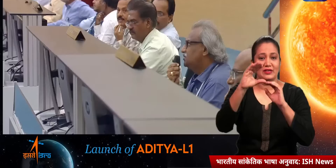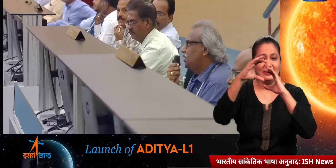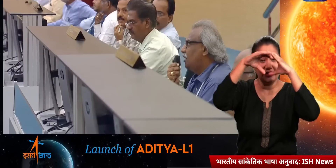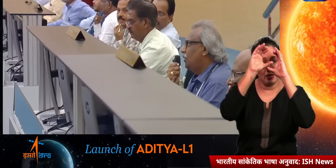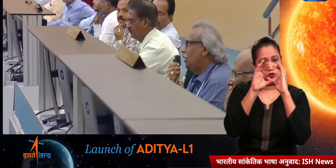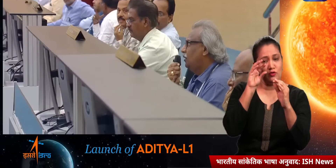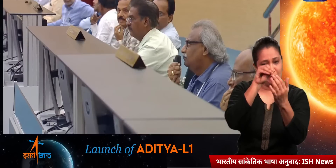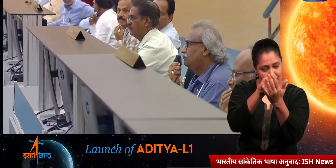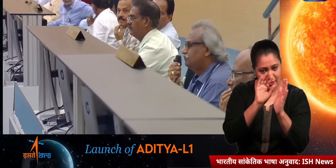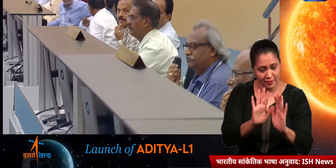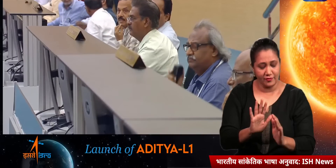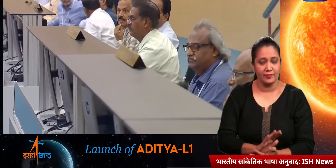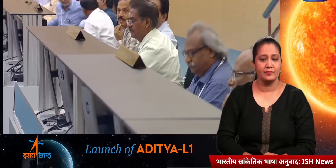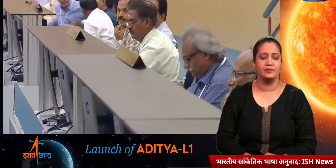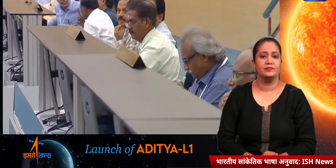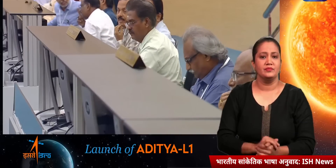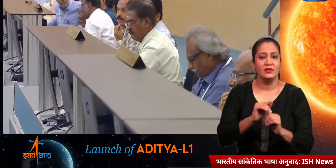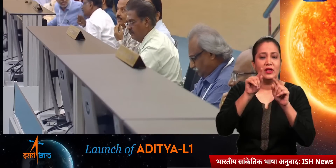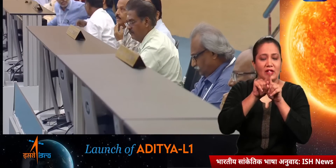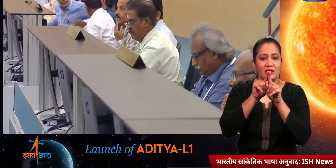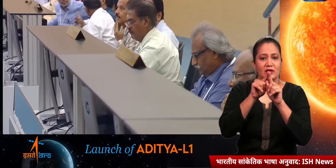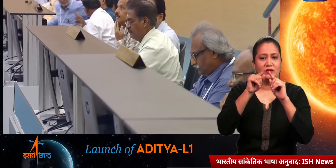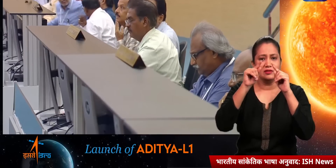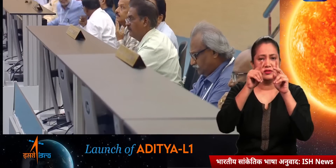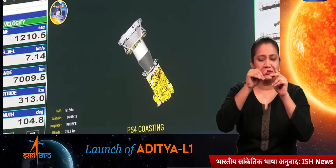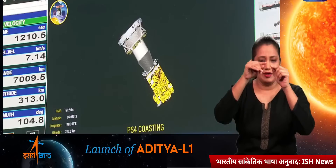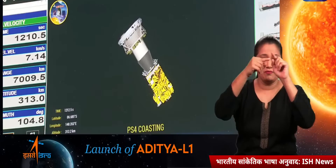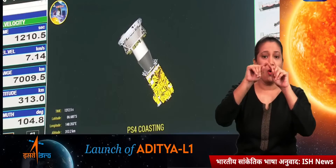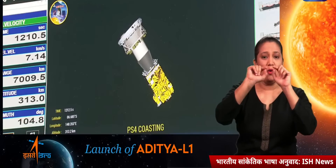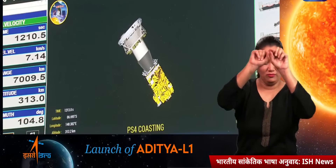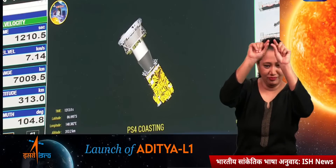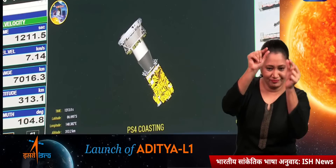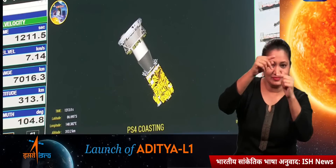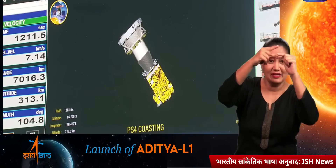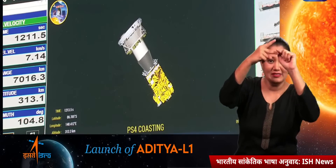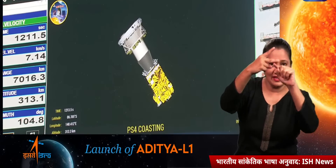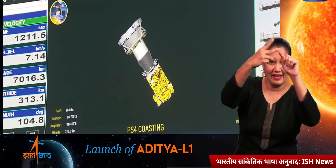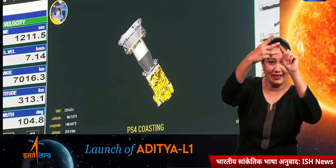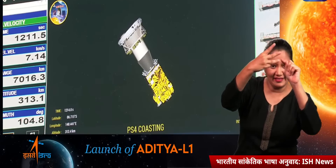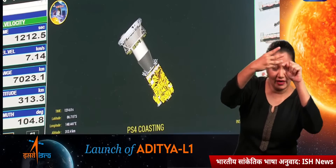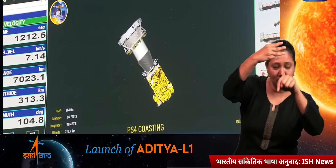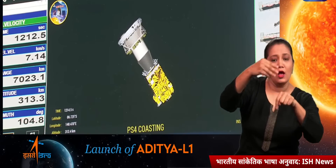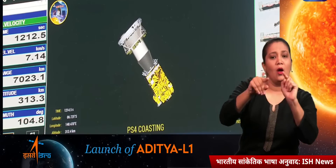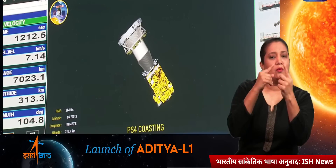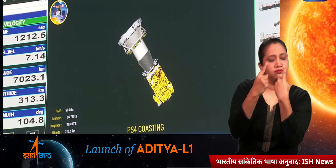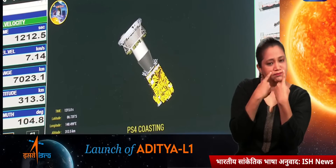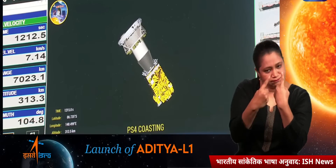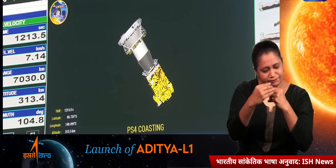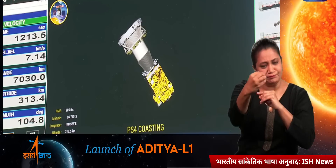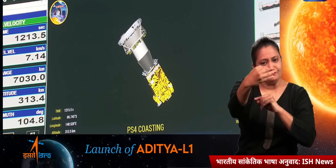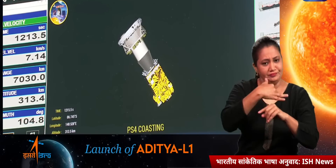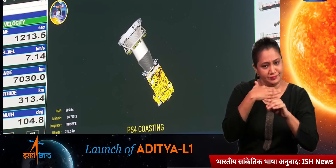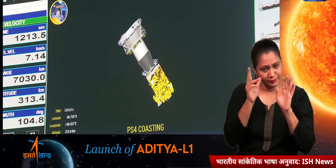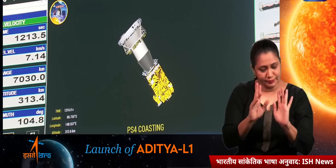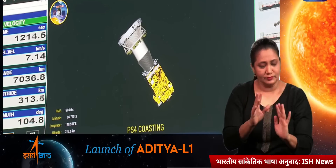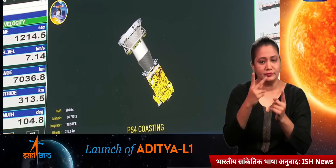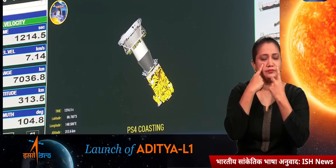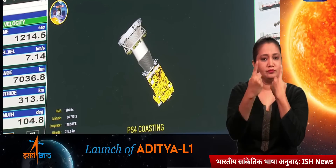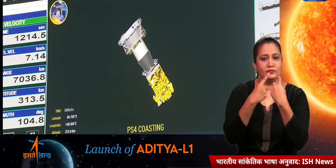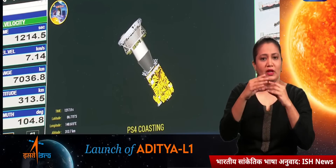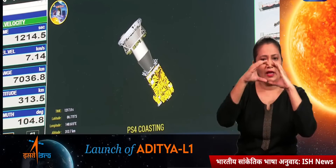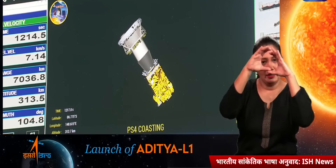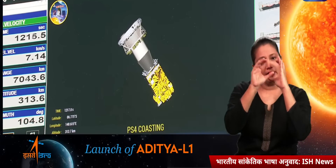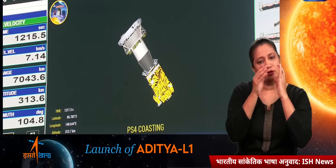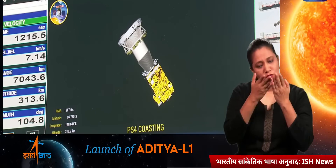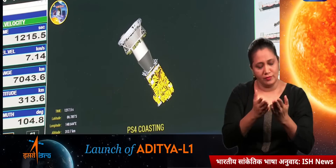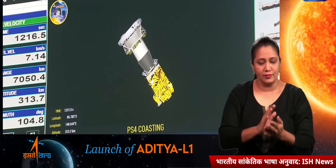जो कि संकीर्ण और ब्रॉडबैंड फ्रीक्वेंसी में फोटोस्फीयर और क्रोमोस्फीयर प्रतिबिंबन, यह पैराबैंगनी प्रतिबिंबन टेलीस्कोप